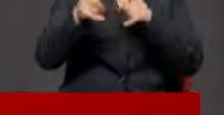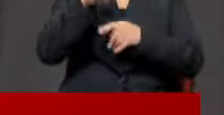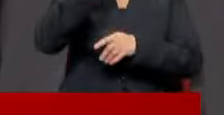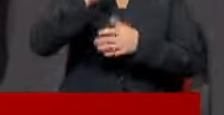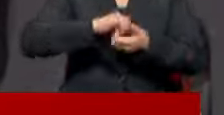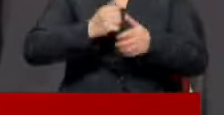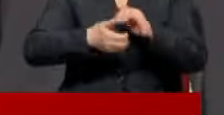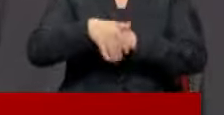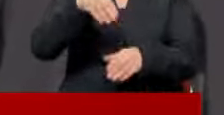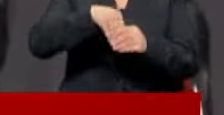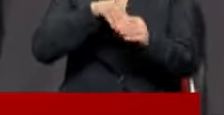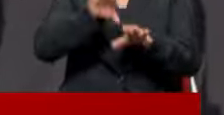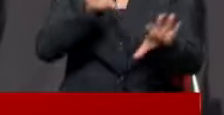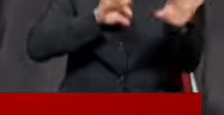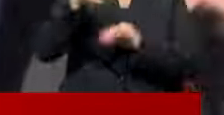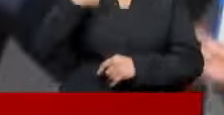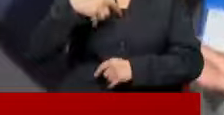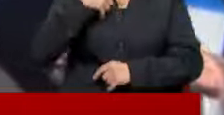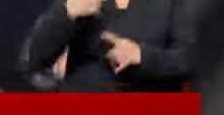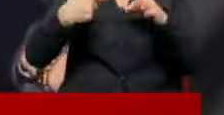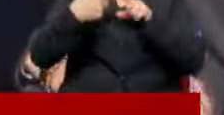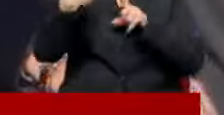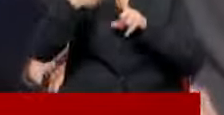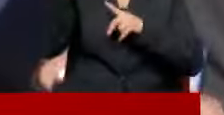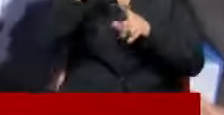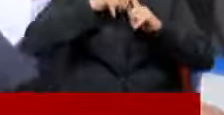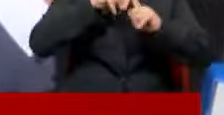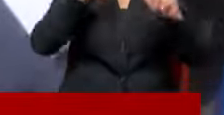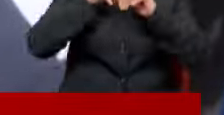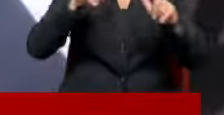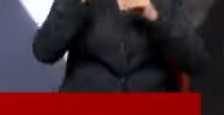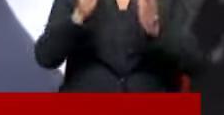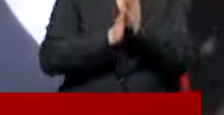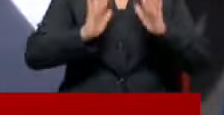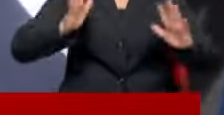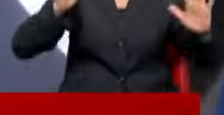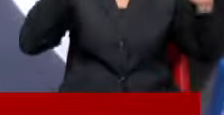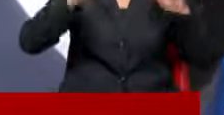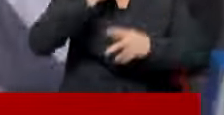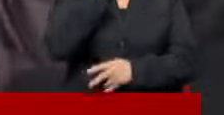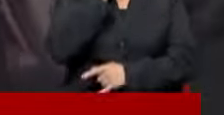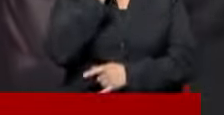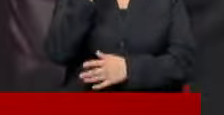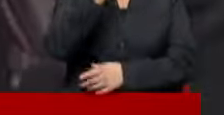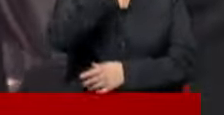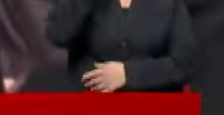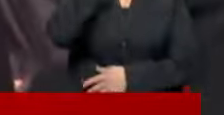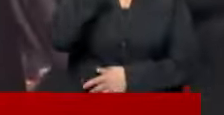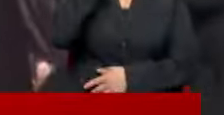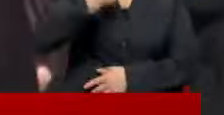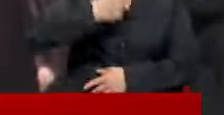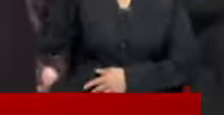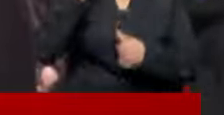Parti teşkilatları arasından seçilen sivillerin Recep Tayyip Erdoğan sloganları, alkışları, ıslıkları 29 Ekim